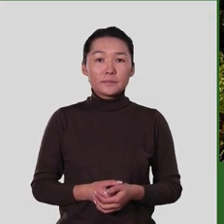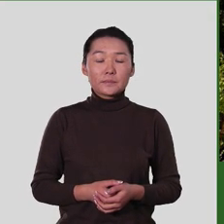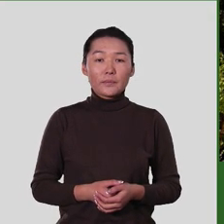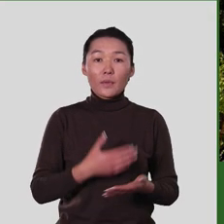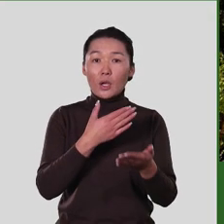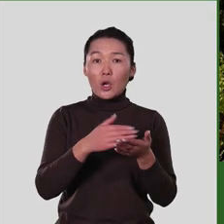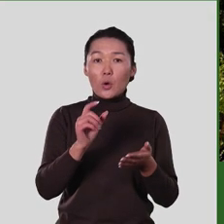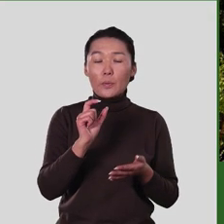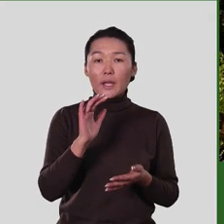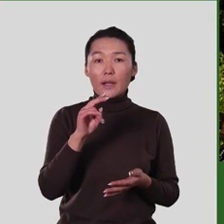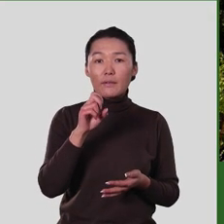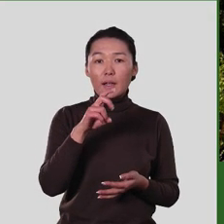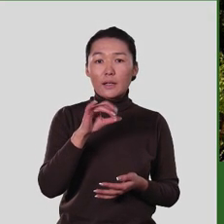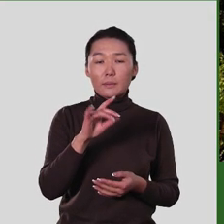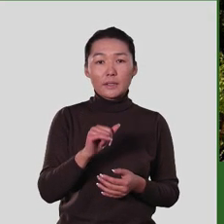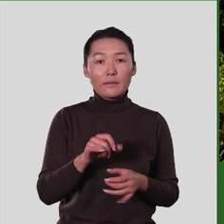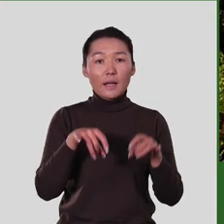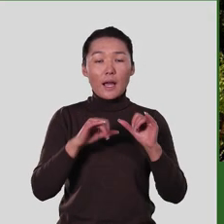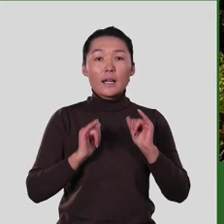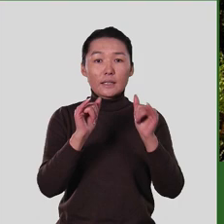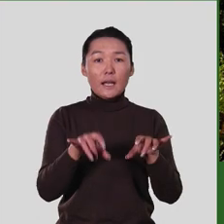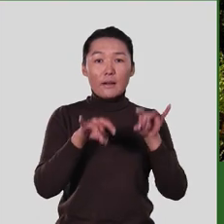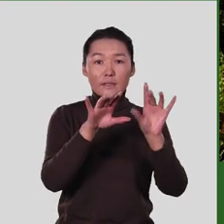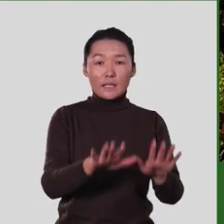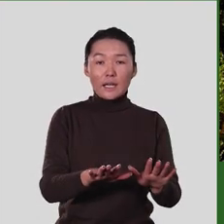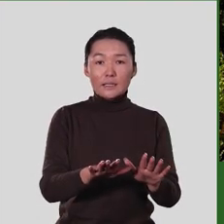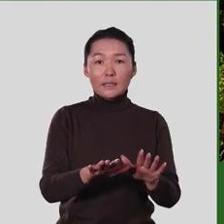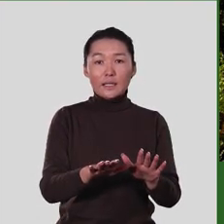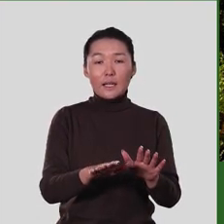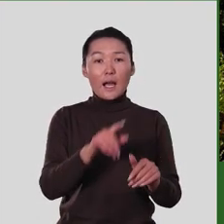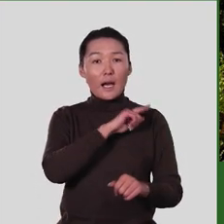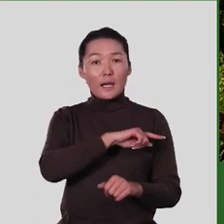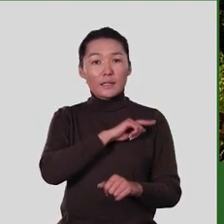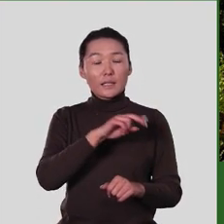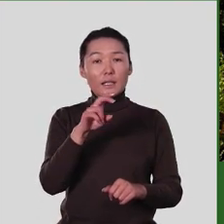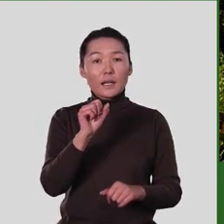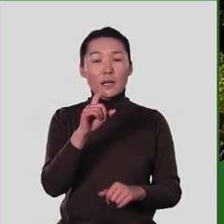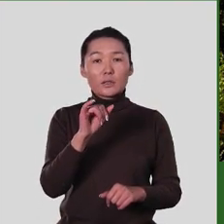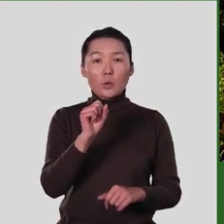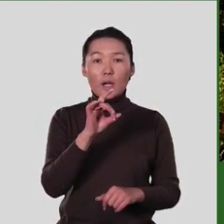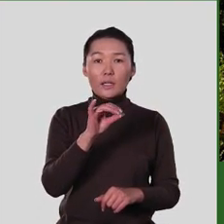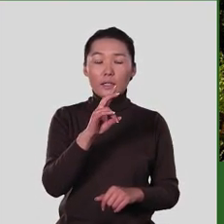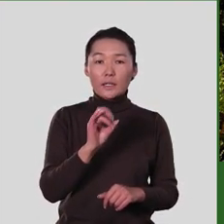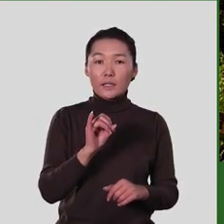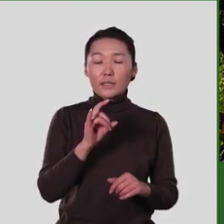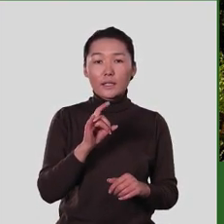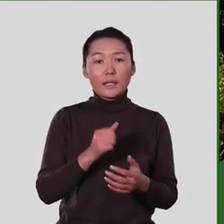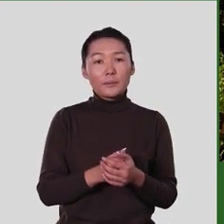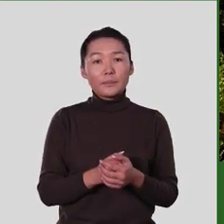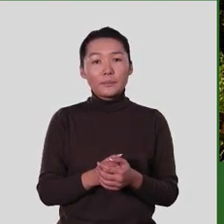Кроме эвкалиптов, для Австралии характерны казуарины с безлистными нитевидными